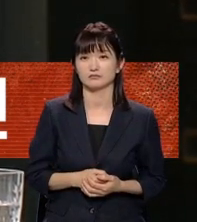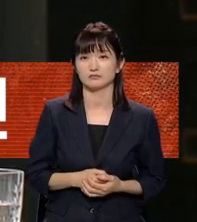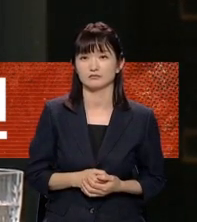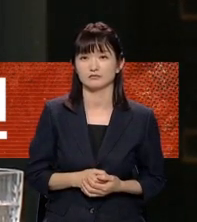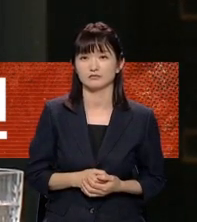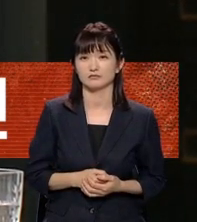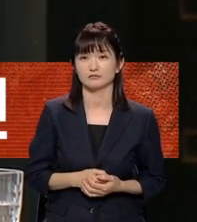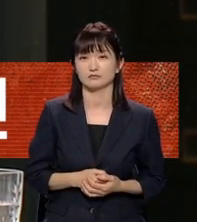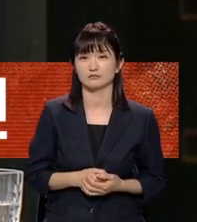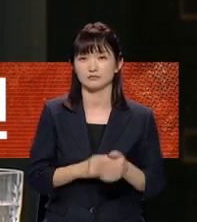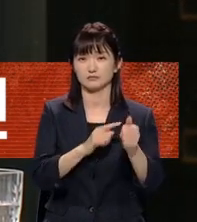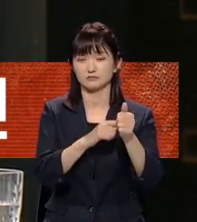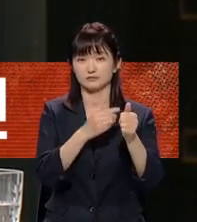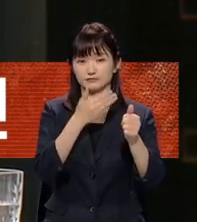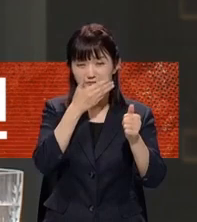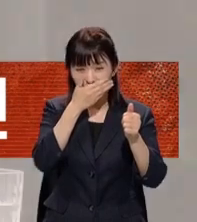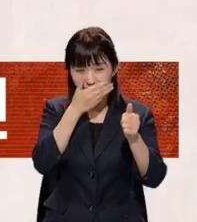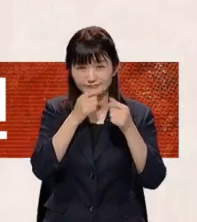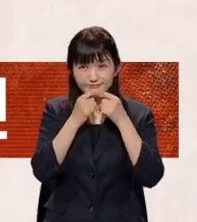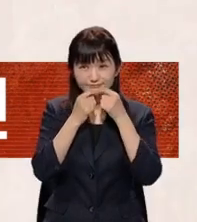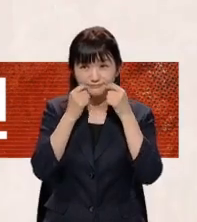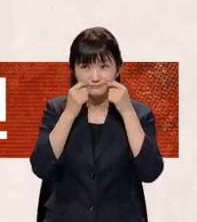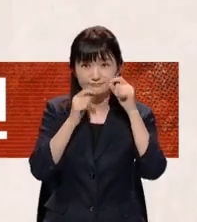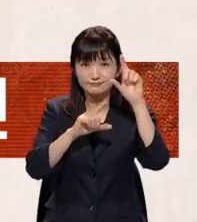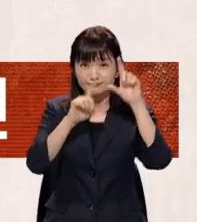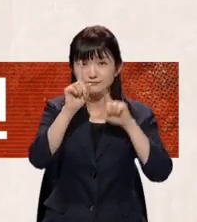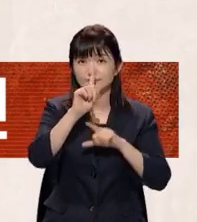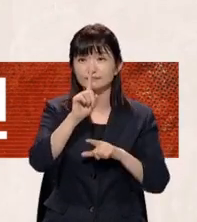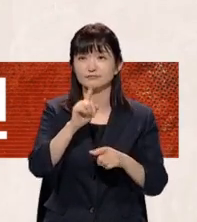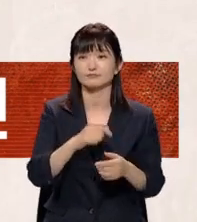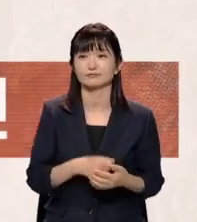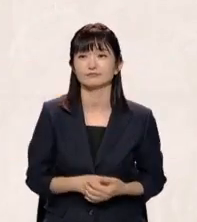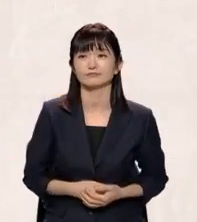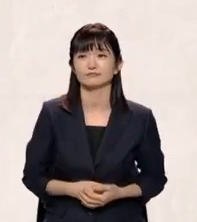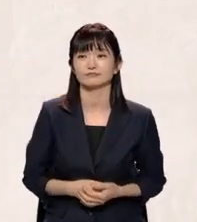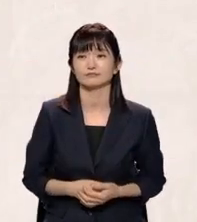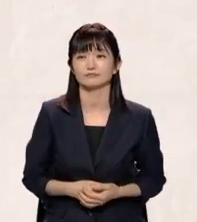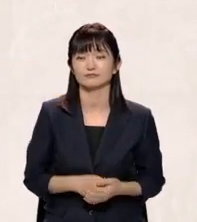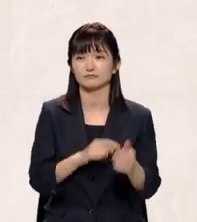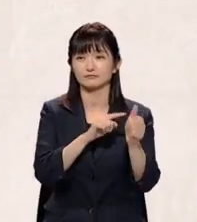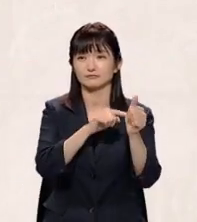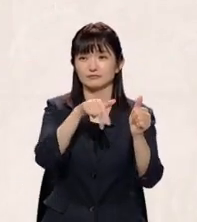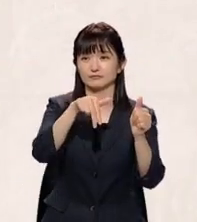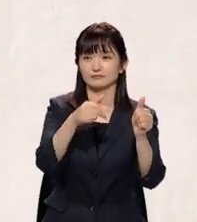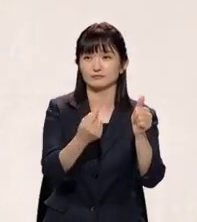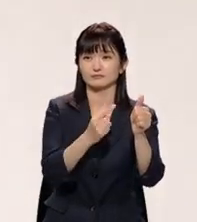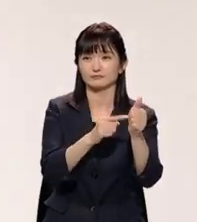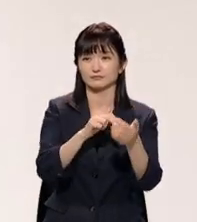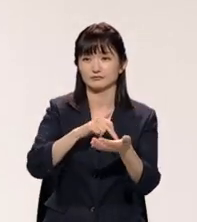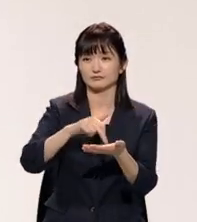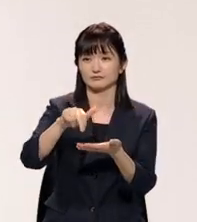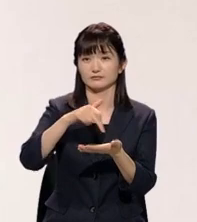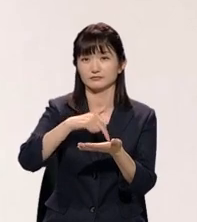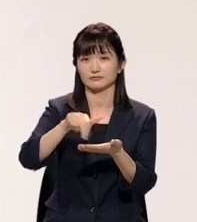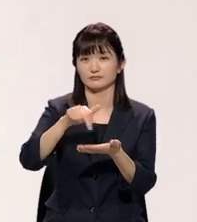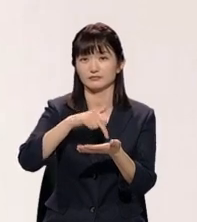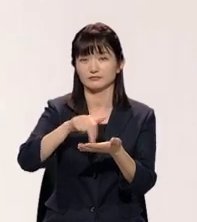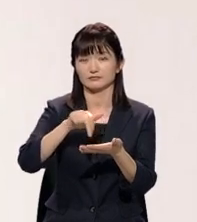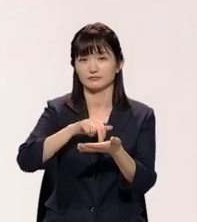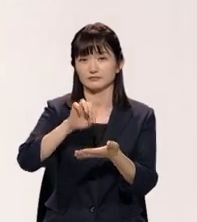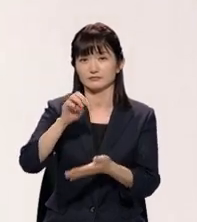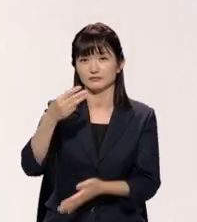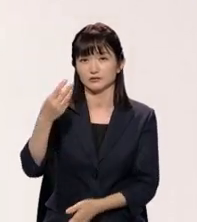손으로 막 얼굴 가린 그 사진 다시 한번만 좀 보여 주실래요 예 이게 이제 조선이 그 카톡 프로필에